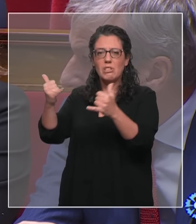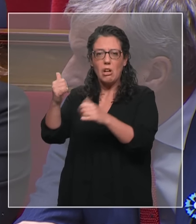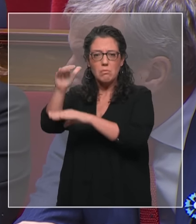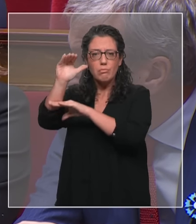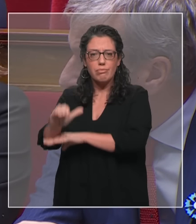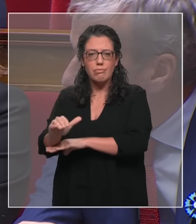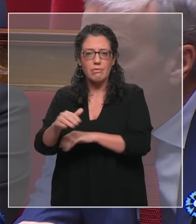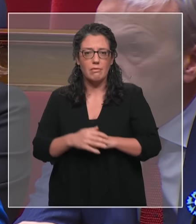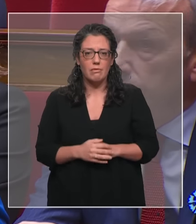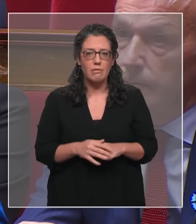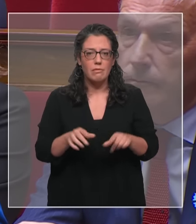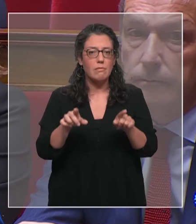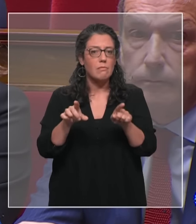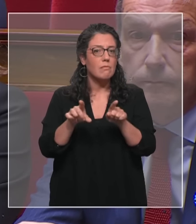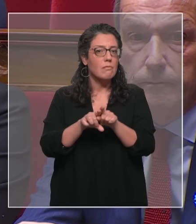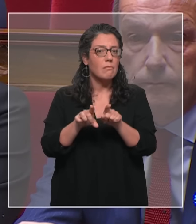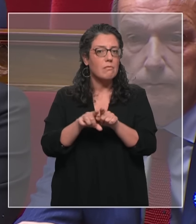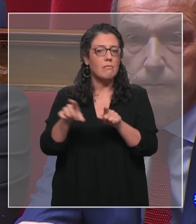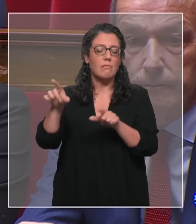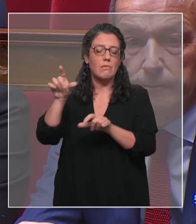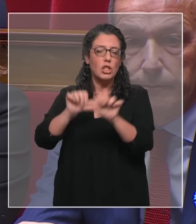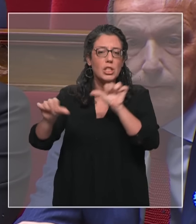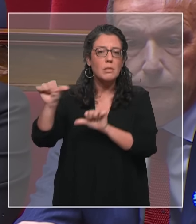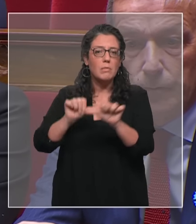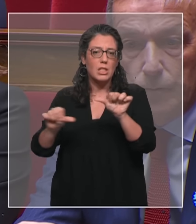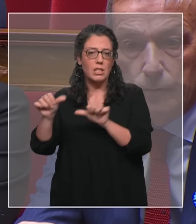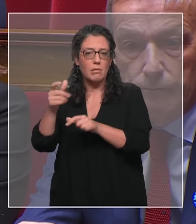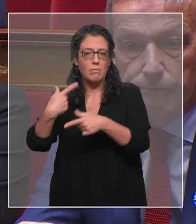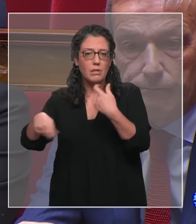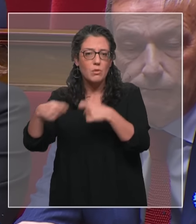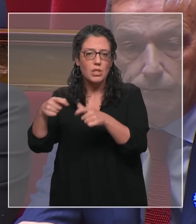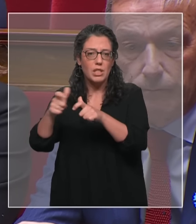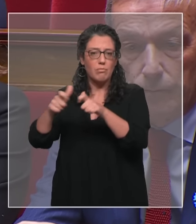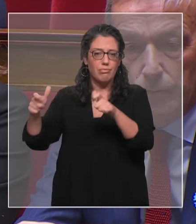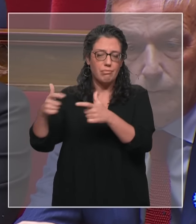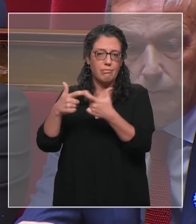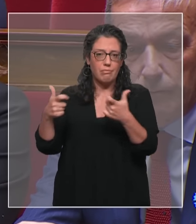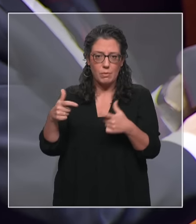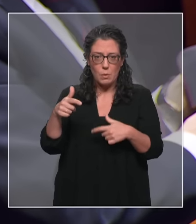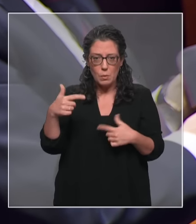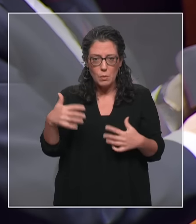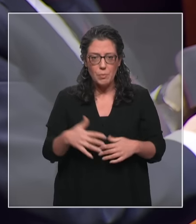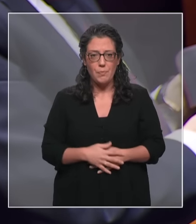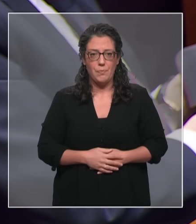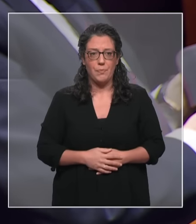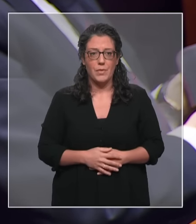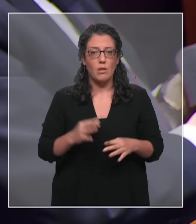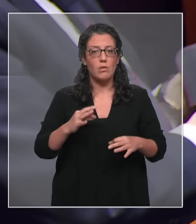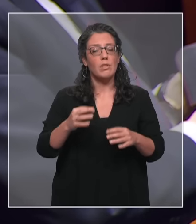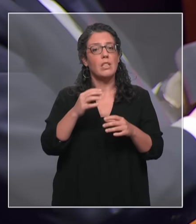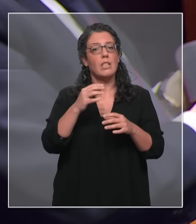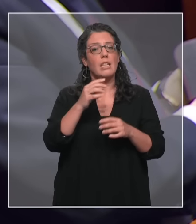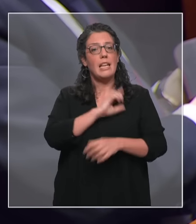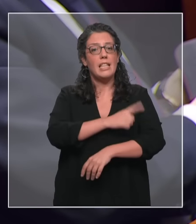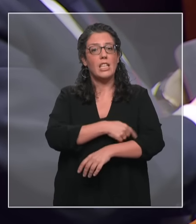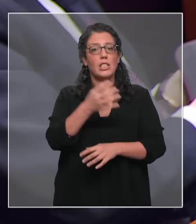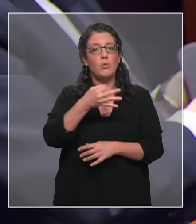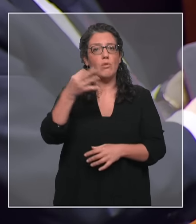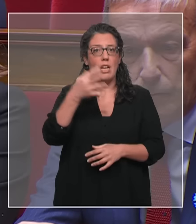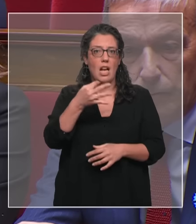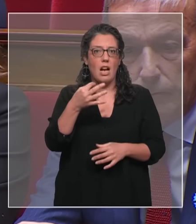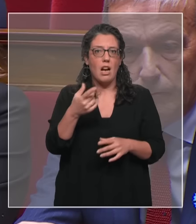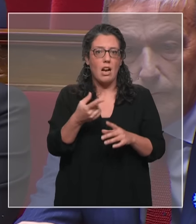le bashing de la plasturgie et de la chimie. Avec la fin prévue du mécanisme de l'accès régulé à l'énergie nucléaire historique en 2025,